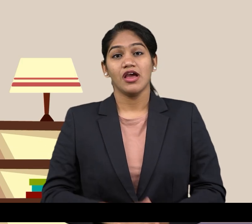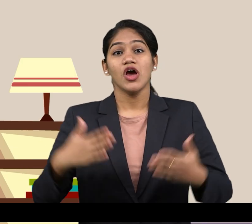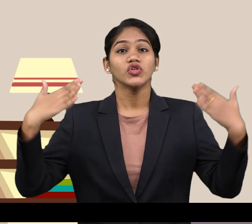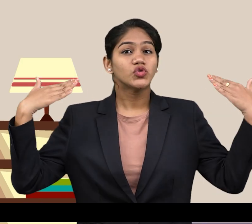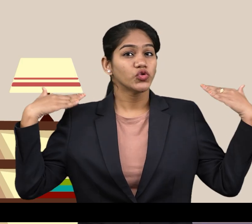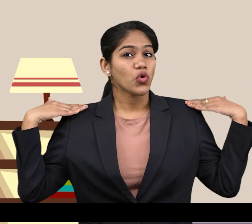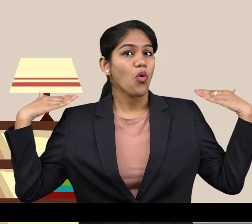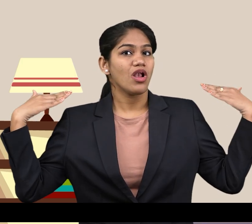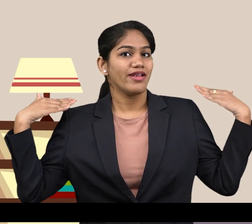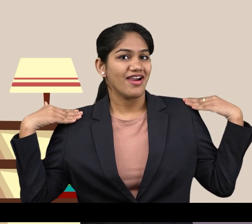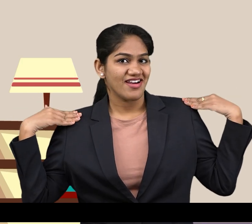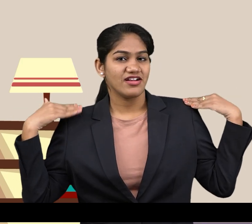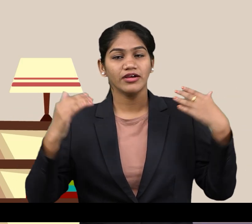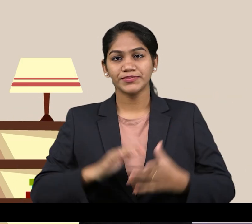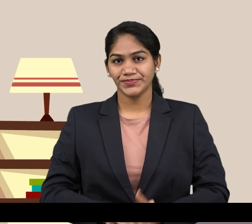कंधा,